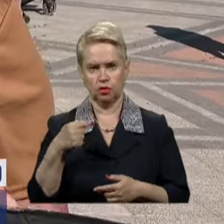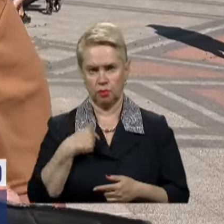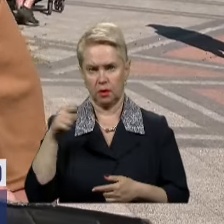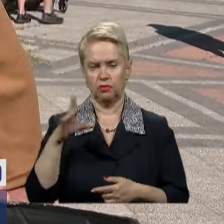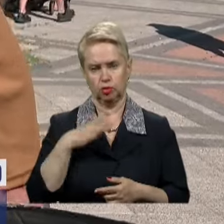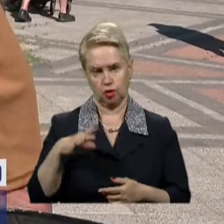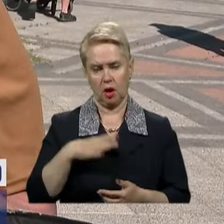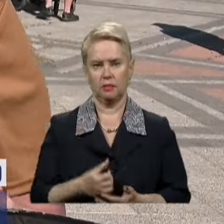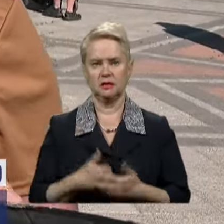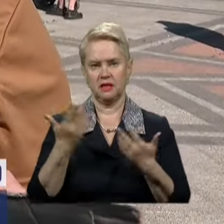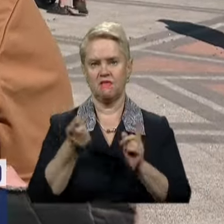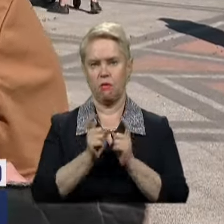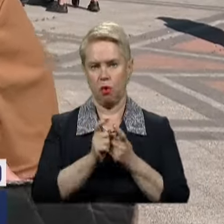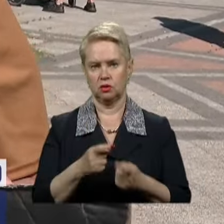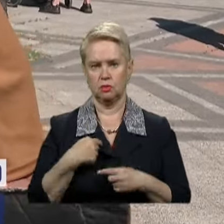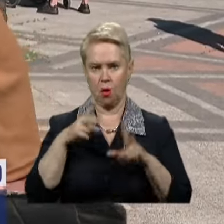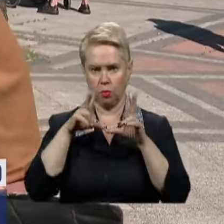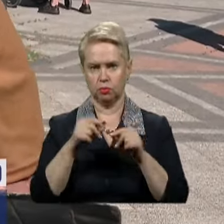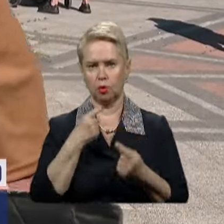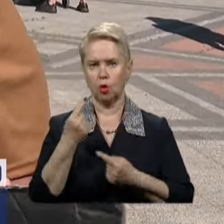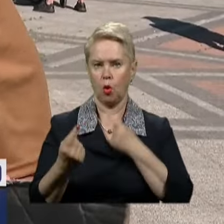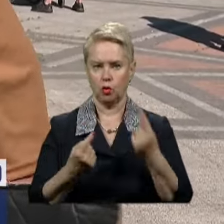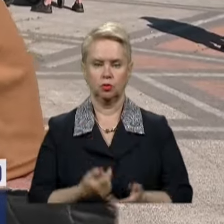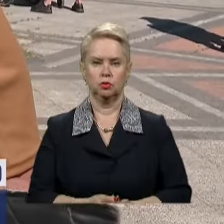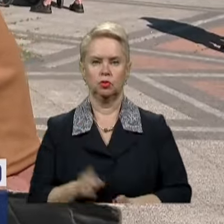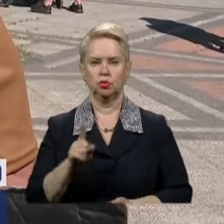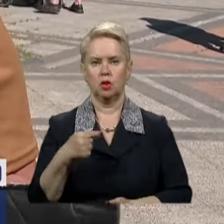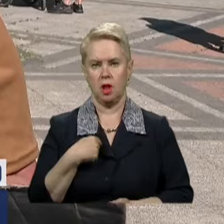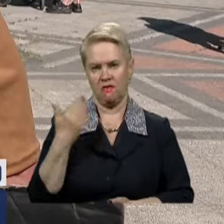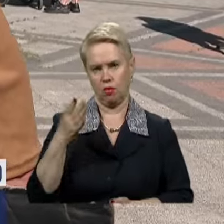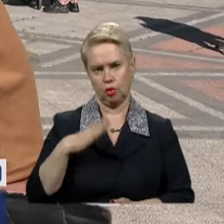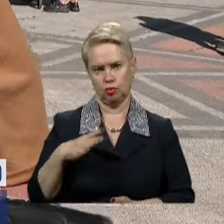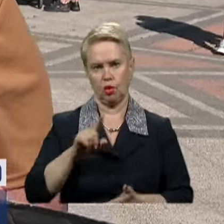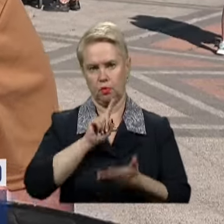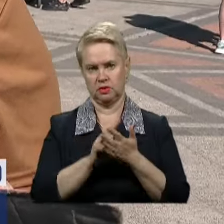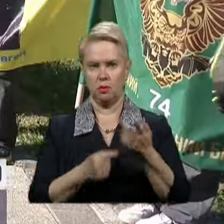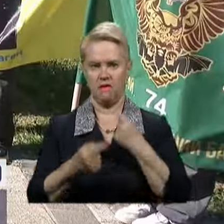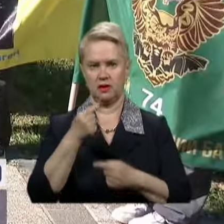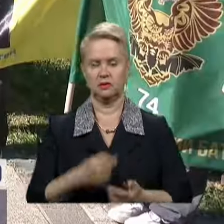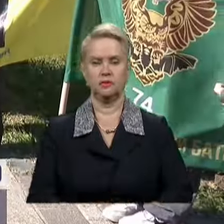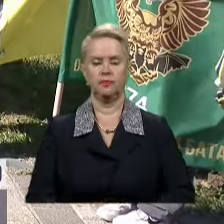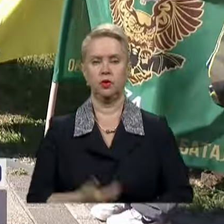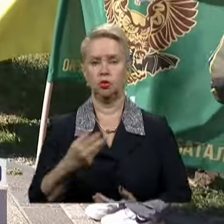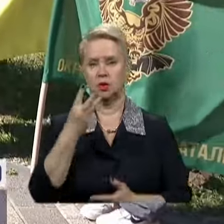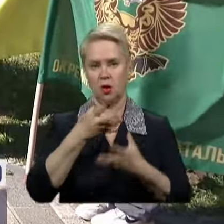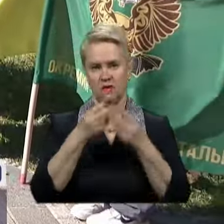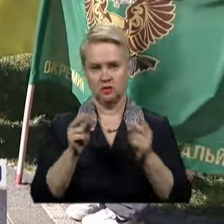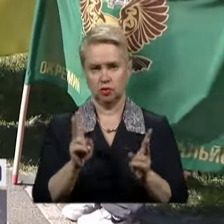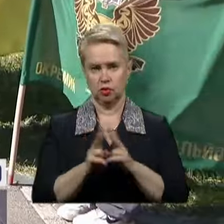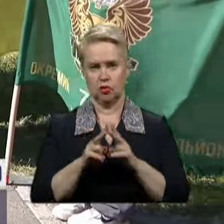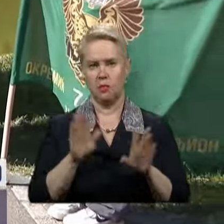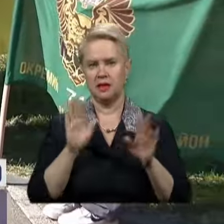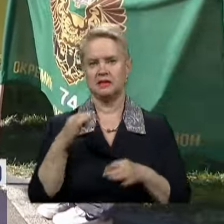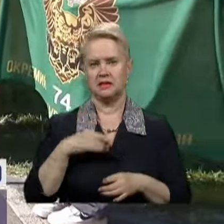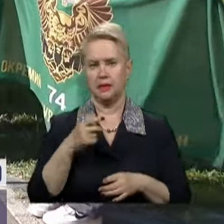нього чекаємо, ми за нього боремося. Ми обіцяли один одному, що я його дочекаюся, він обов'язково повернеться. Вже третю весну зустрічає в